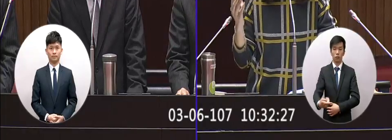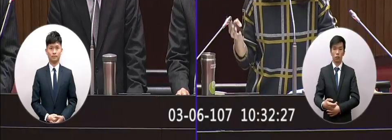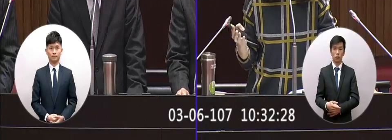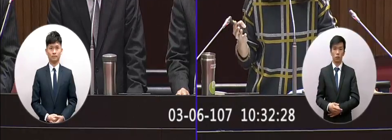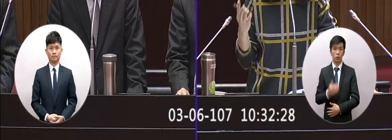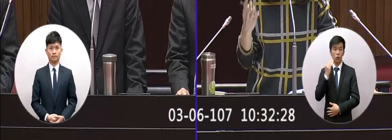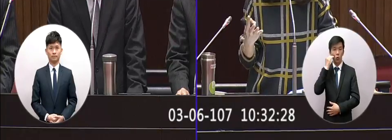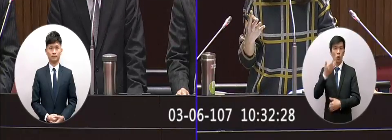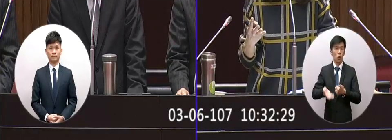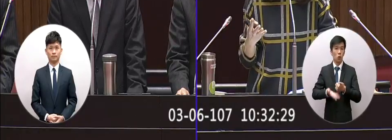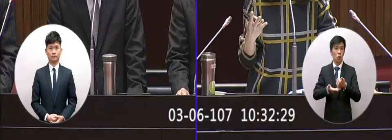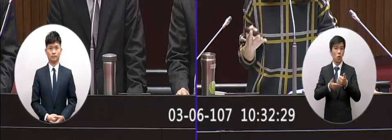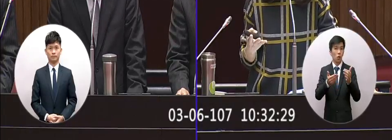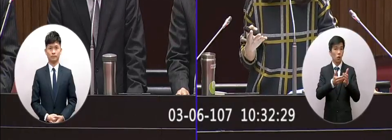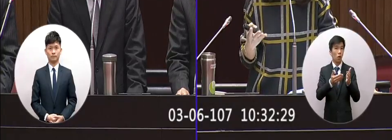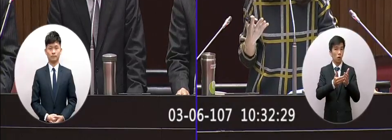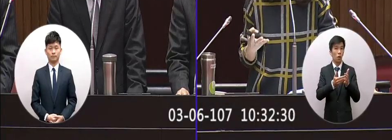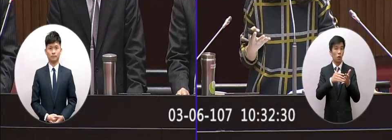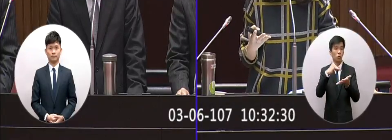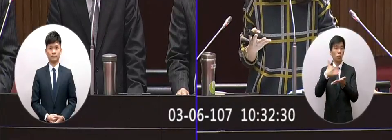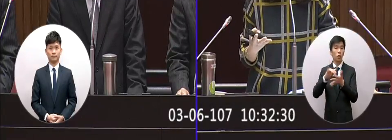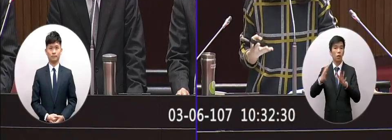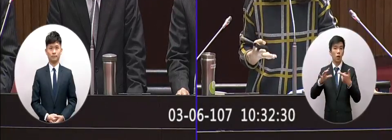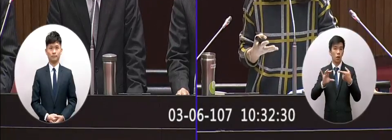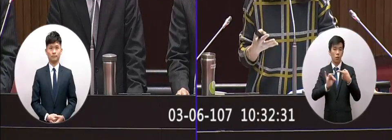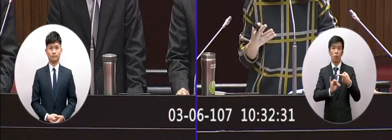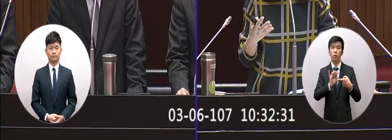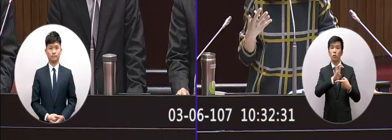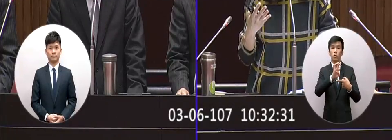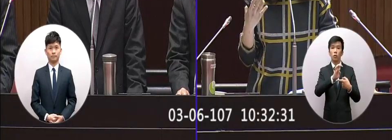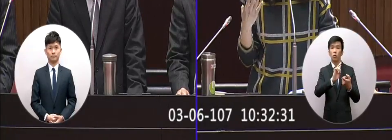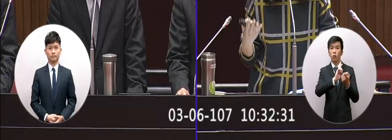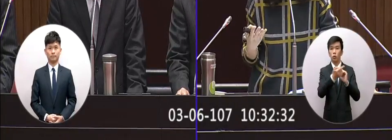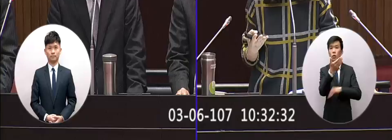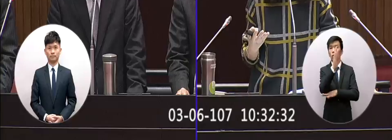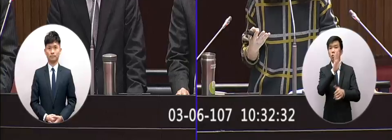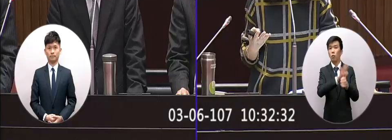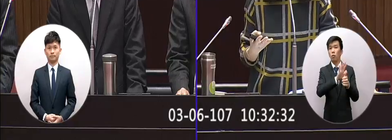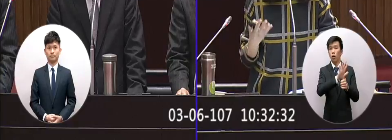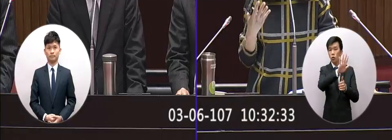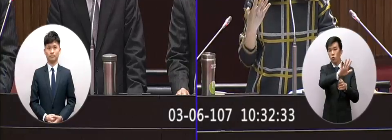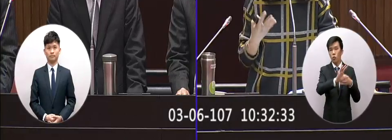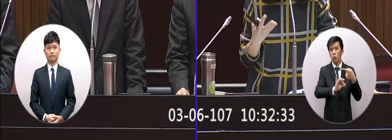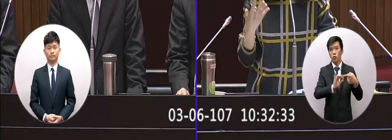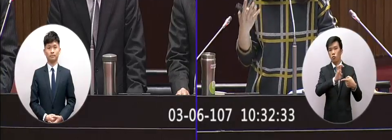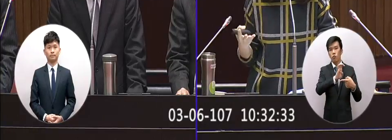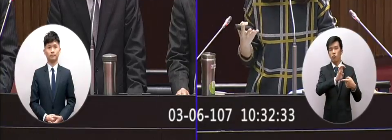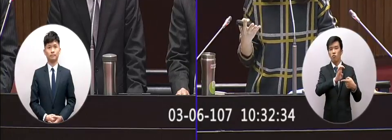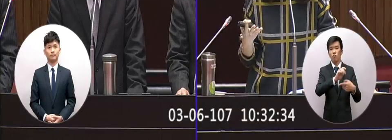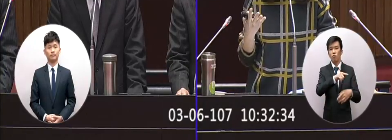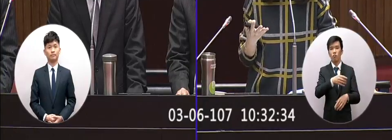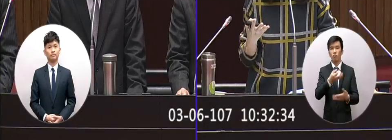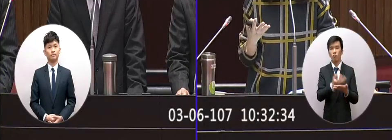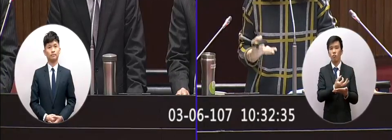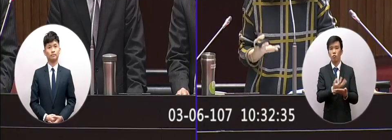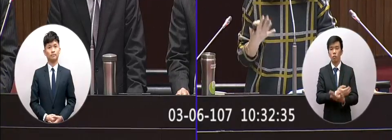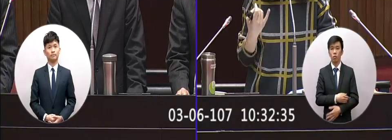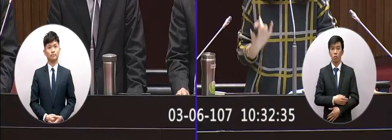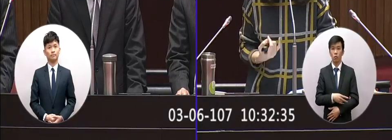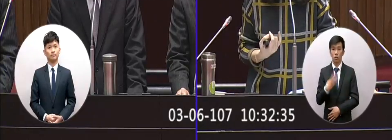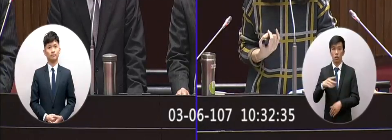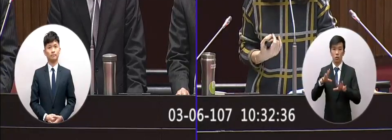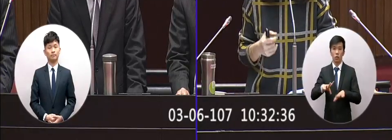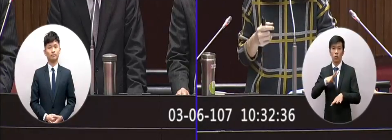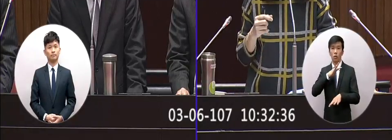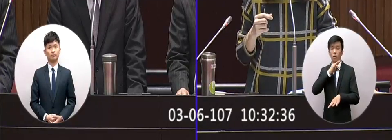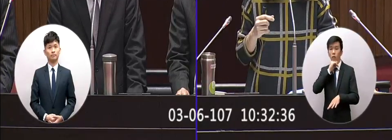这推动完也才40%的公共化的比率其实也还没有很高那现在2到5岁的入园率也只